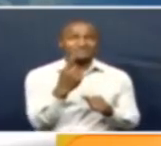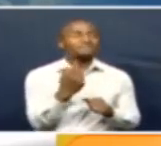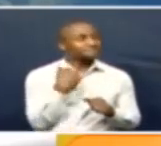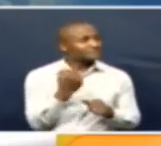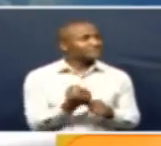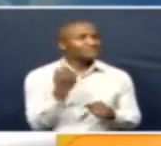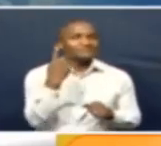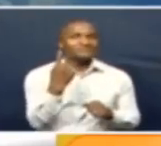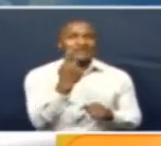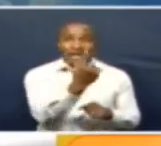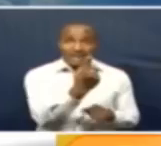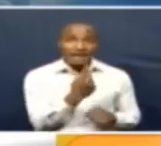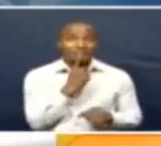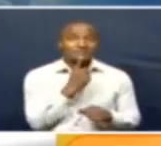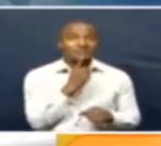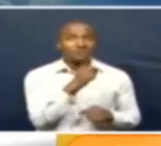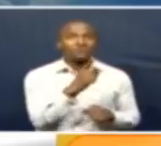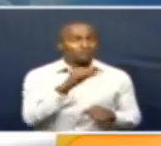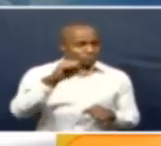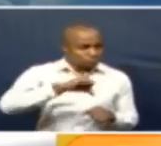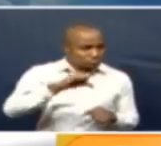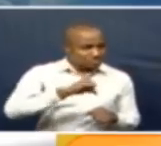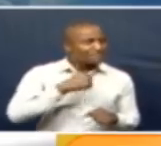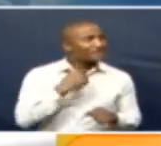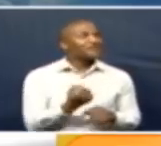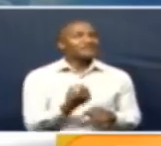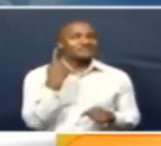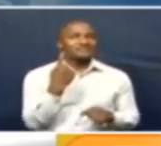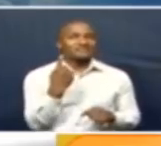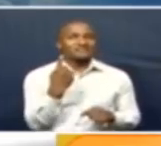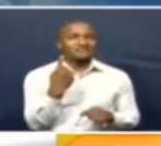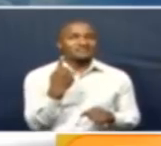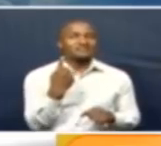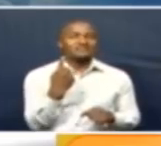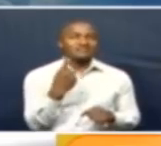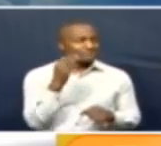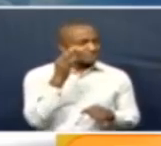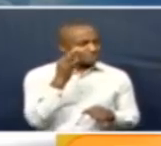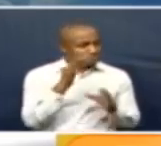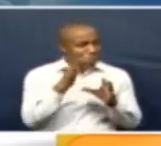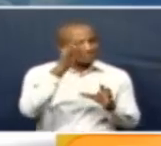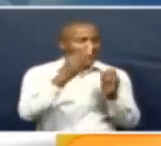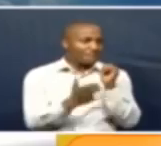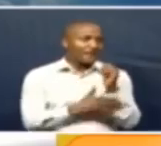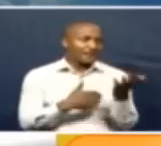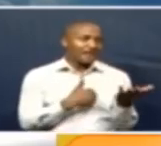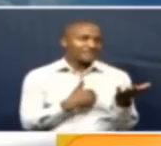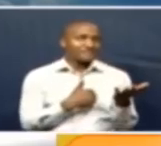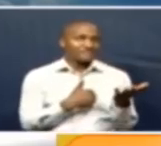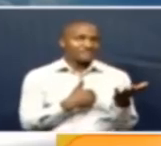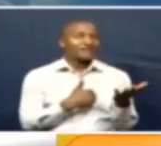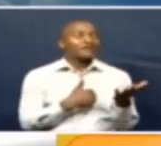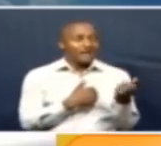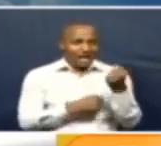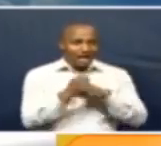ninaelewa. Ukikuja uniambie unafanya sex worker, ninaelewa ile pepo iko ndani yako ni kama ilikuwa ndani yangu. Ya kwamba ni mpaka ningetenda